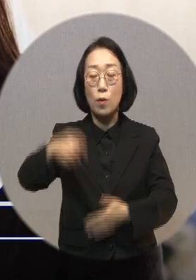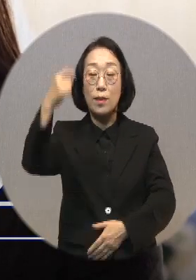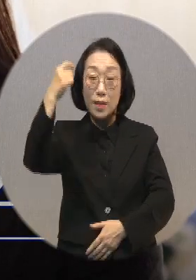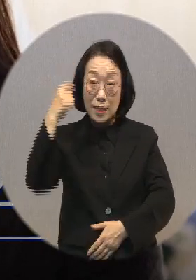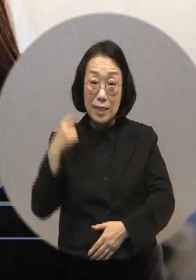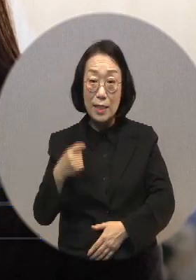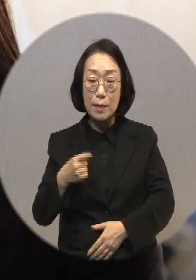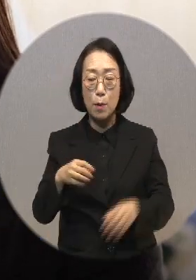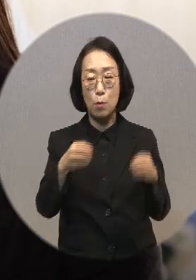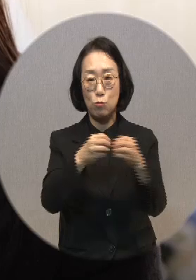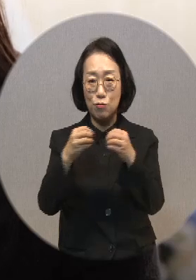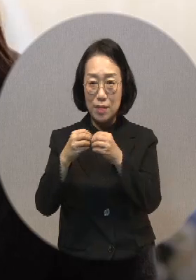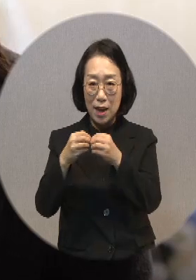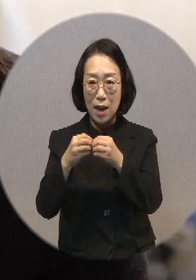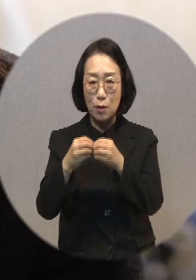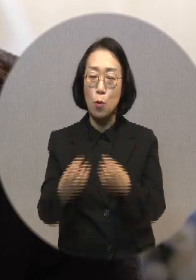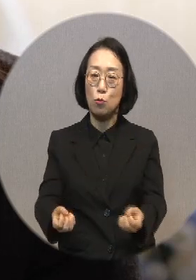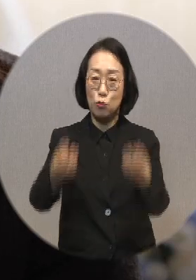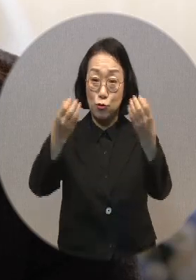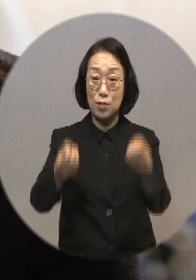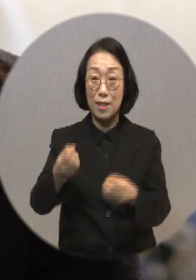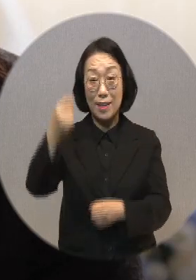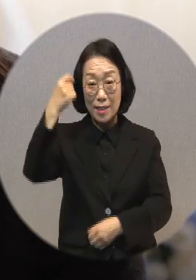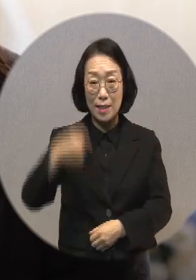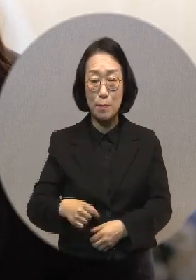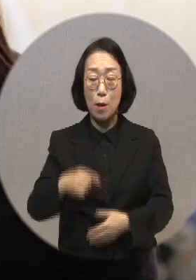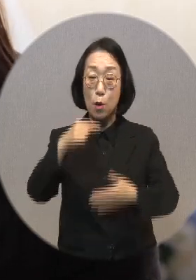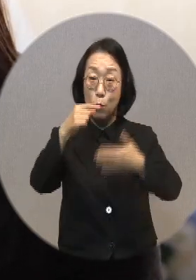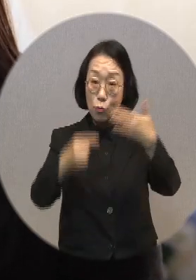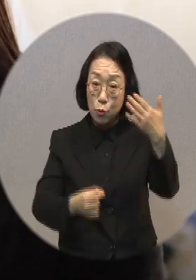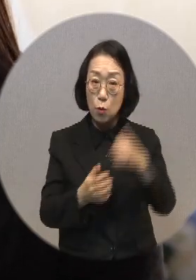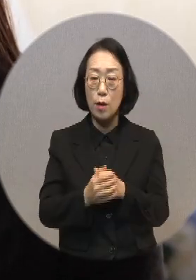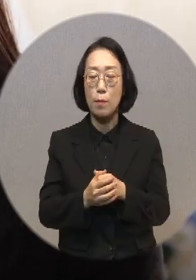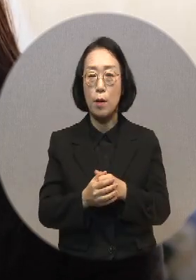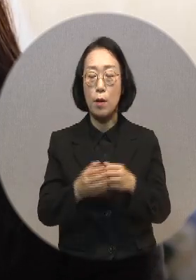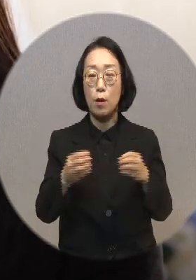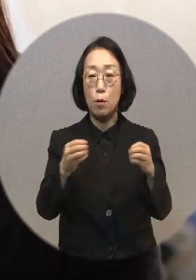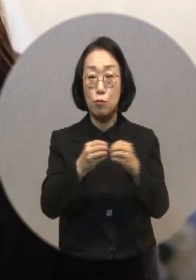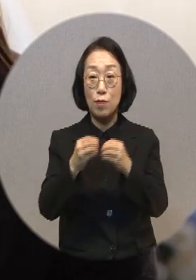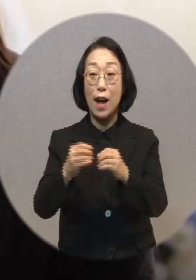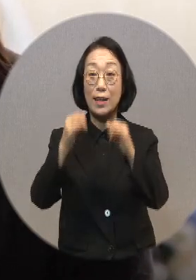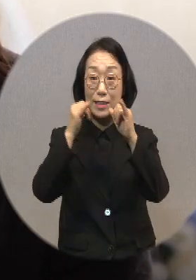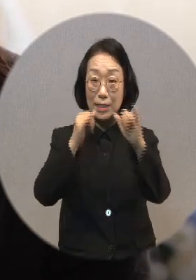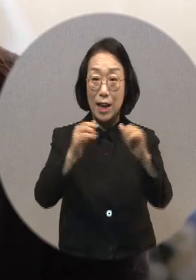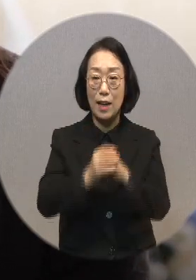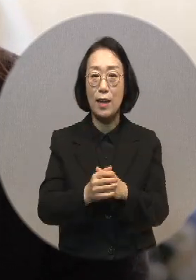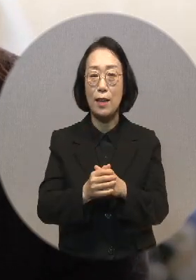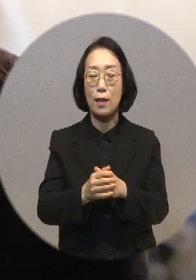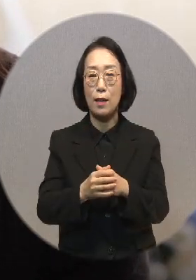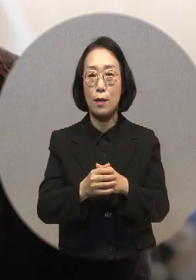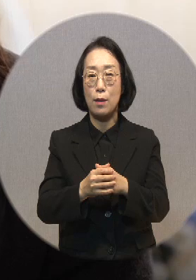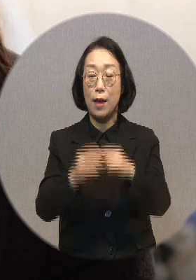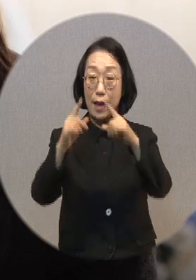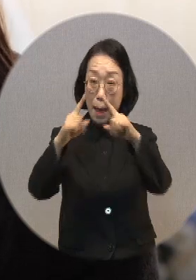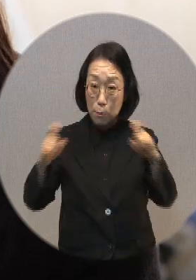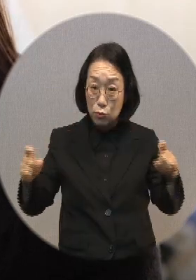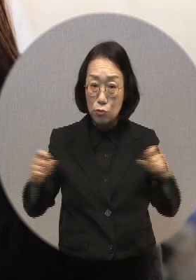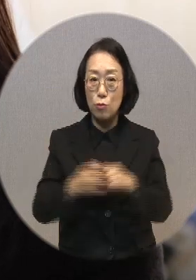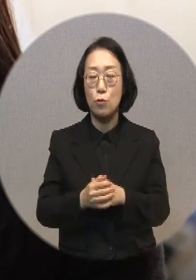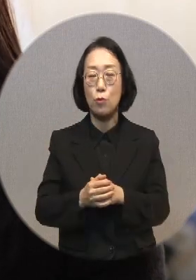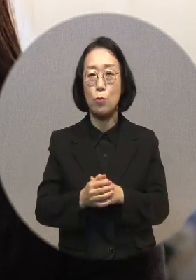위한 문학의 장인데요. 크게 프로그램은 DMZ 문학상과 DMZ 문학캠프 그리고